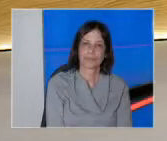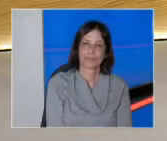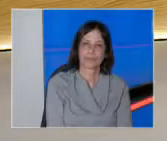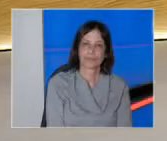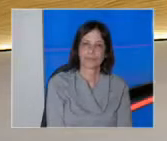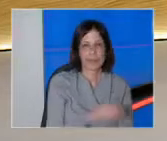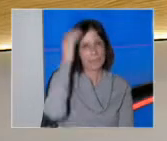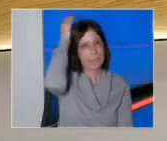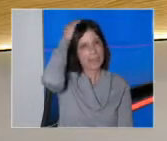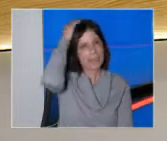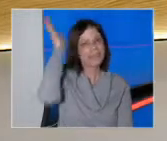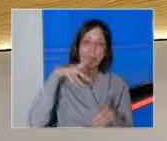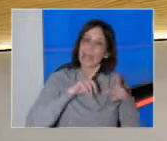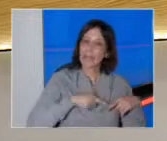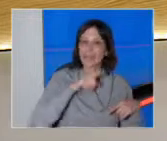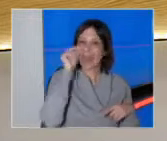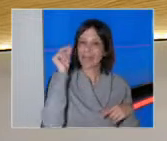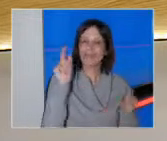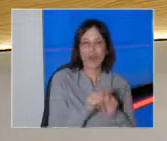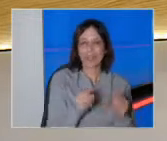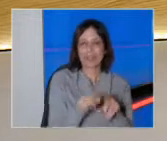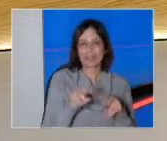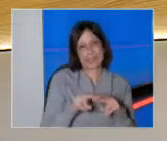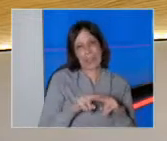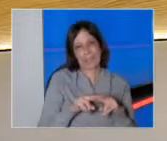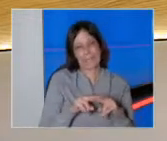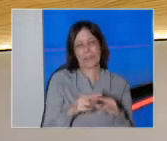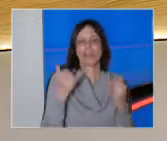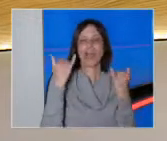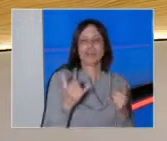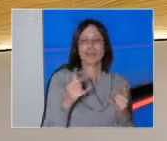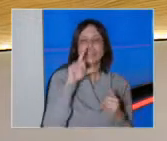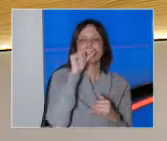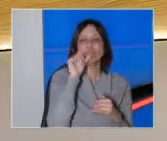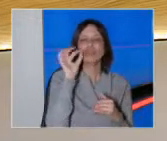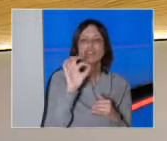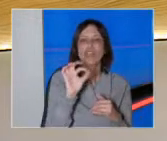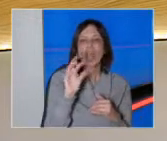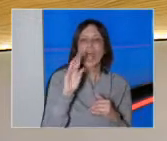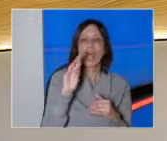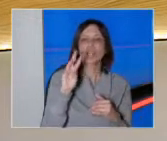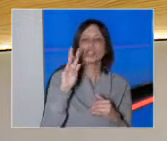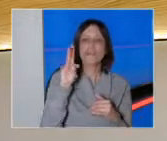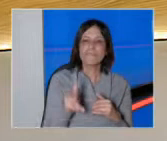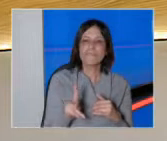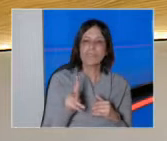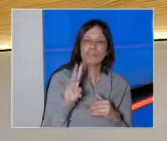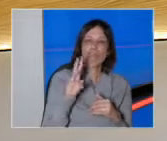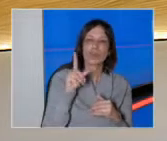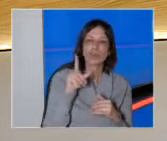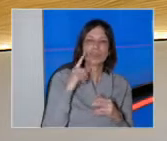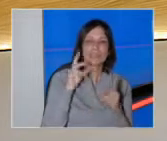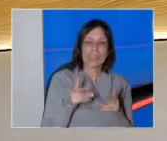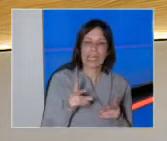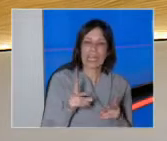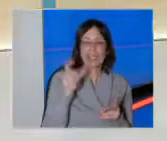נפתלי בנט, ומכבי תל אביב. אותם צבעים. טוב, עכשיו אנחנו עוברים לציוץ של רשף שי, הוא סטיריקן, כותב, איש